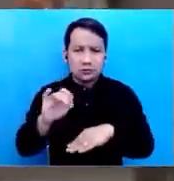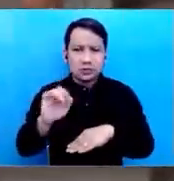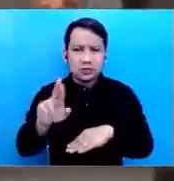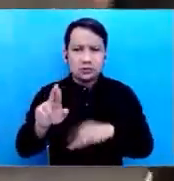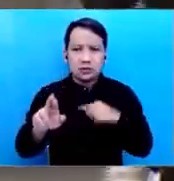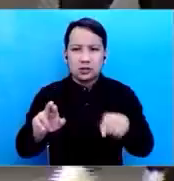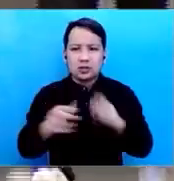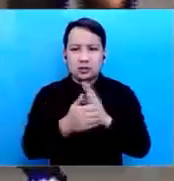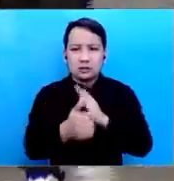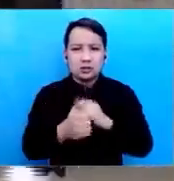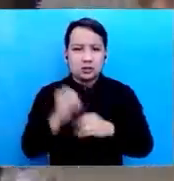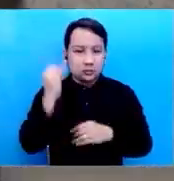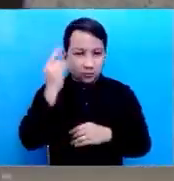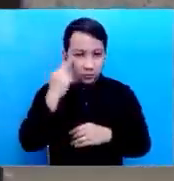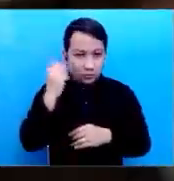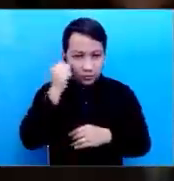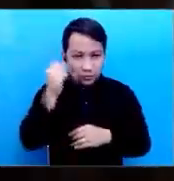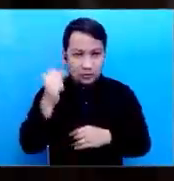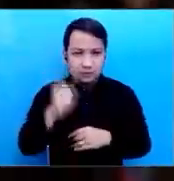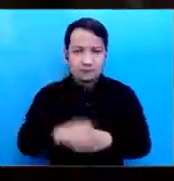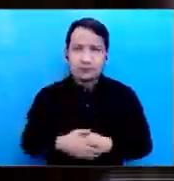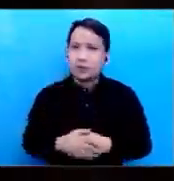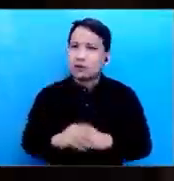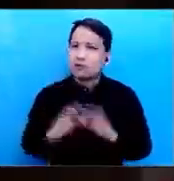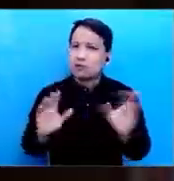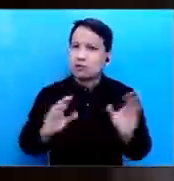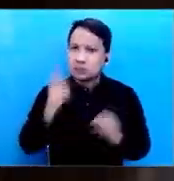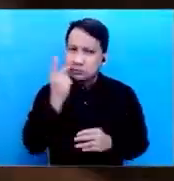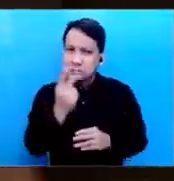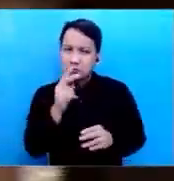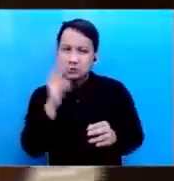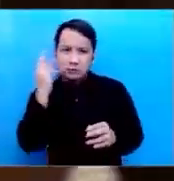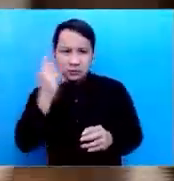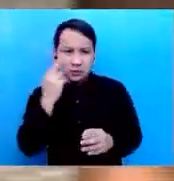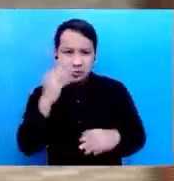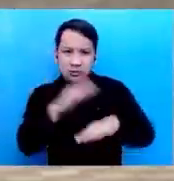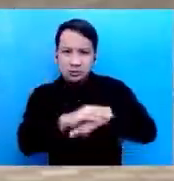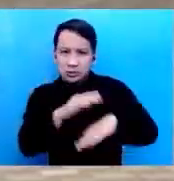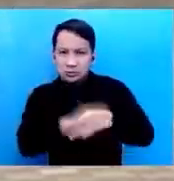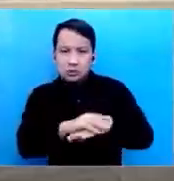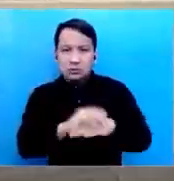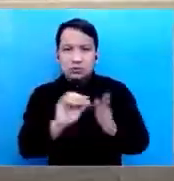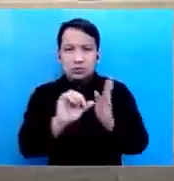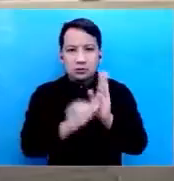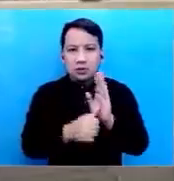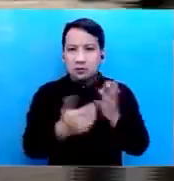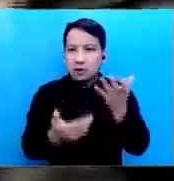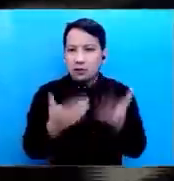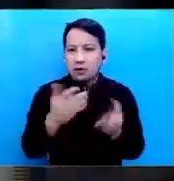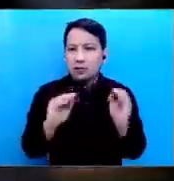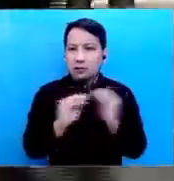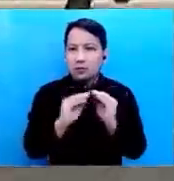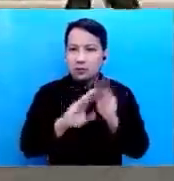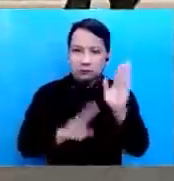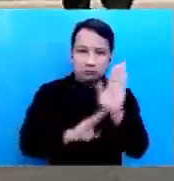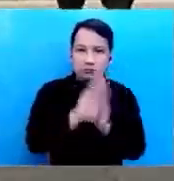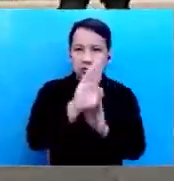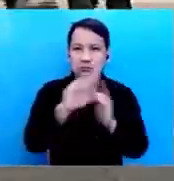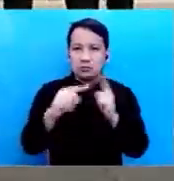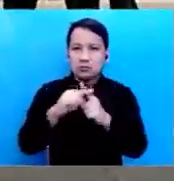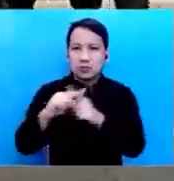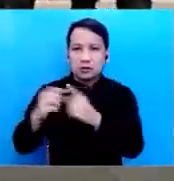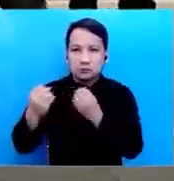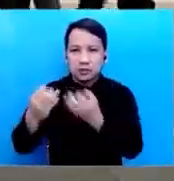Expert Dr. Ron Jean Solante, wala na rin silang nakikitang senyales o indicator na magkakaroon muli ng COVID surge sa NCR